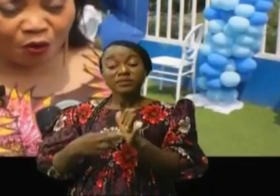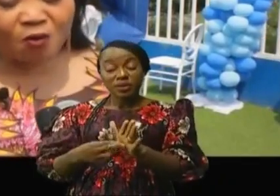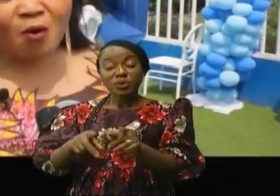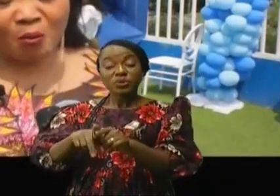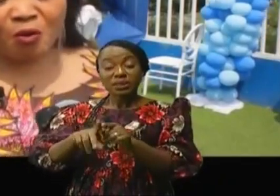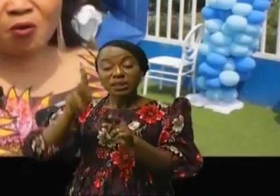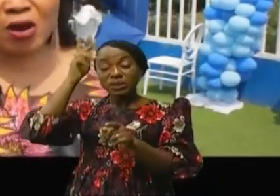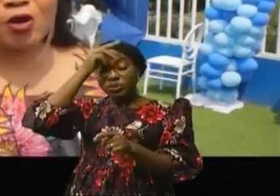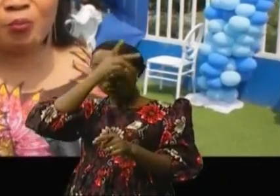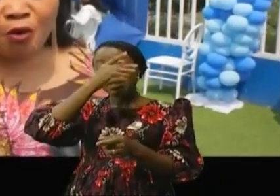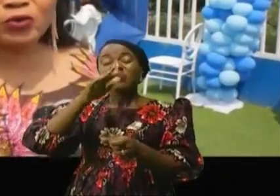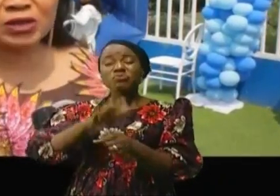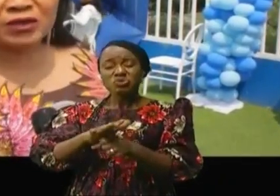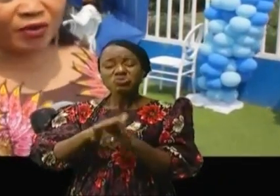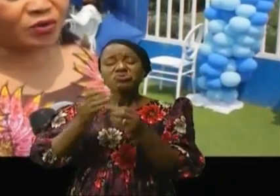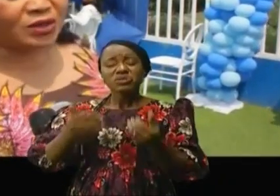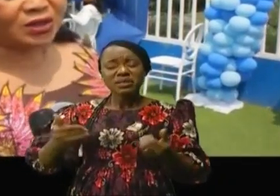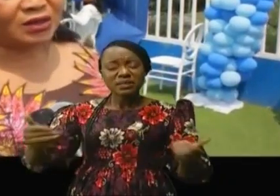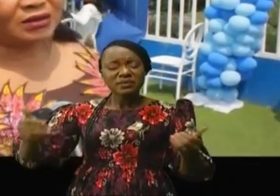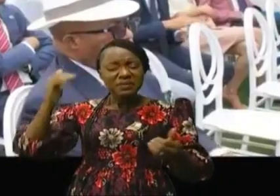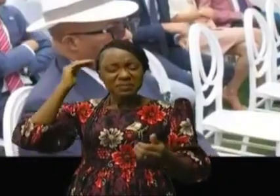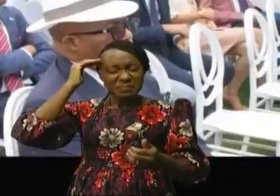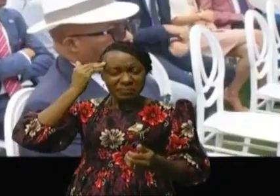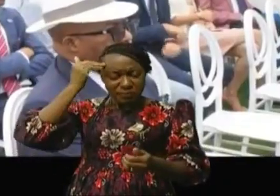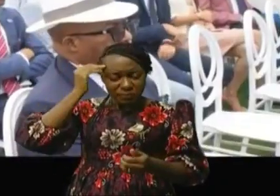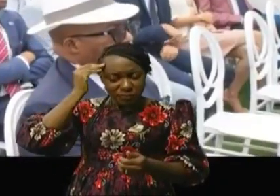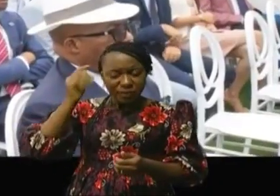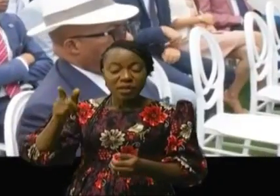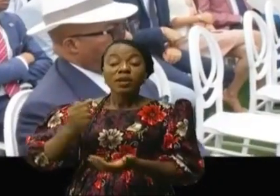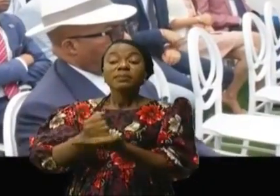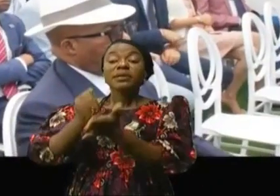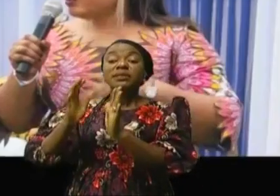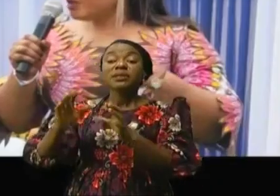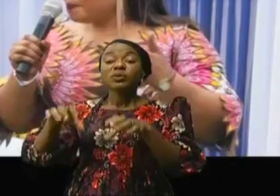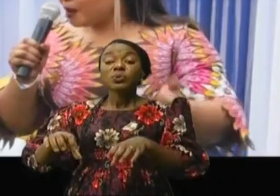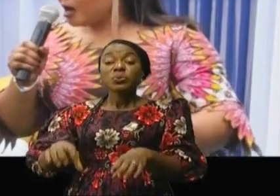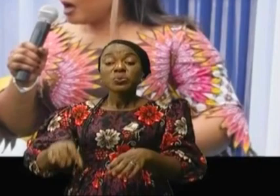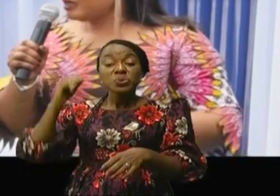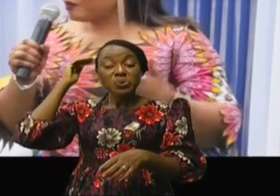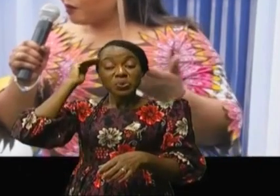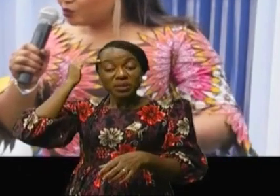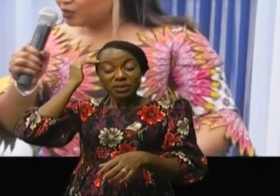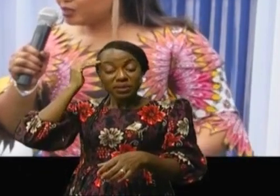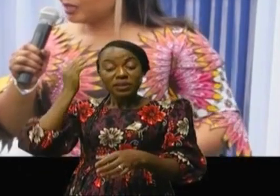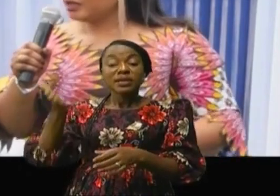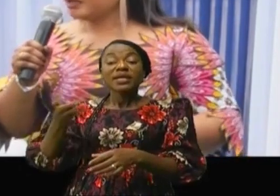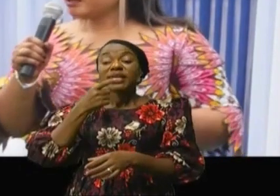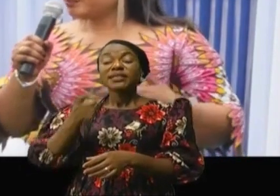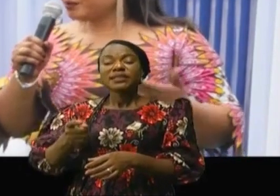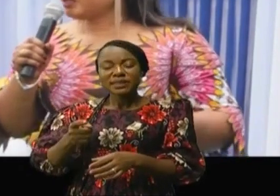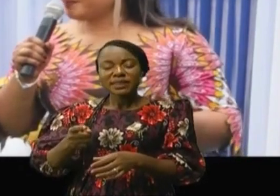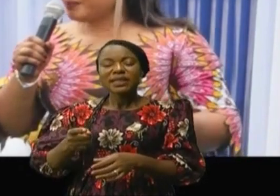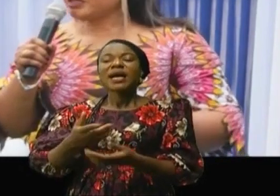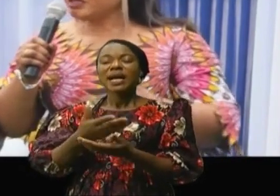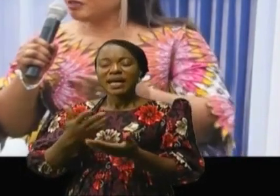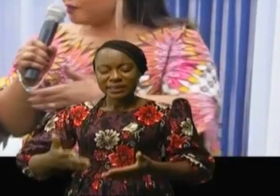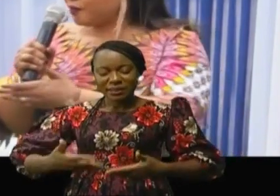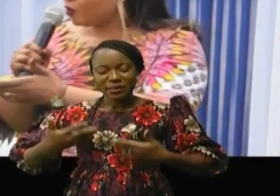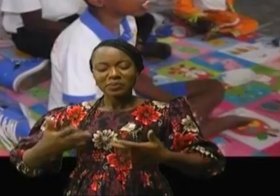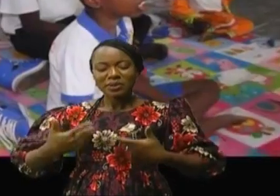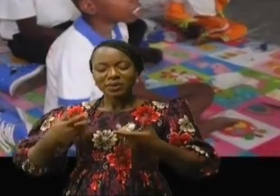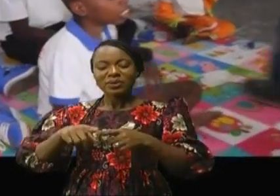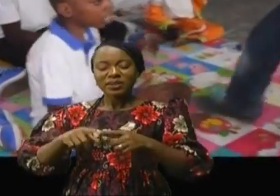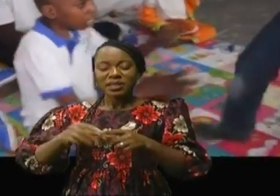y a beaucoup d'enfants autistes. L'ambassadrice Congo Autisme, Elodie Bukambulu d'Akité, assure gratuitement